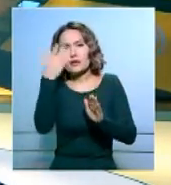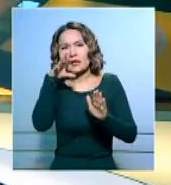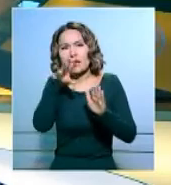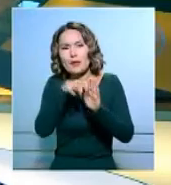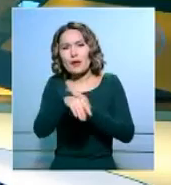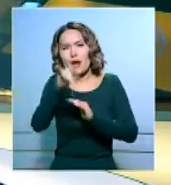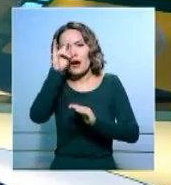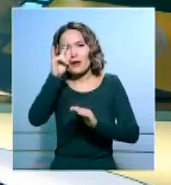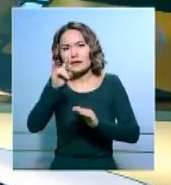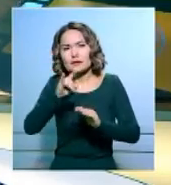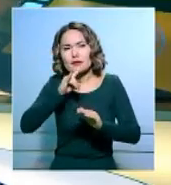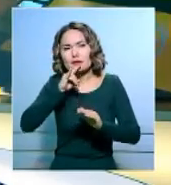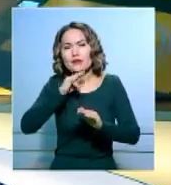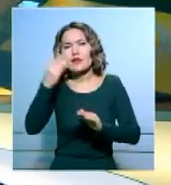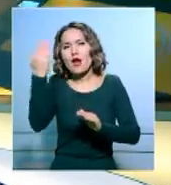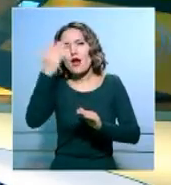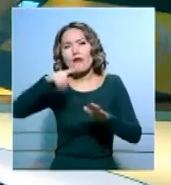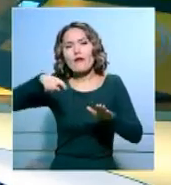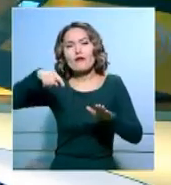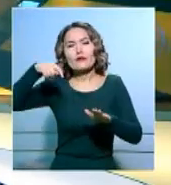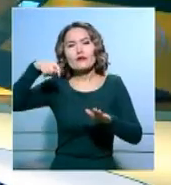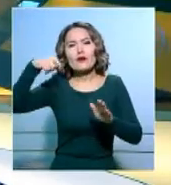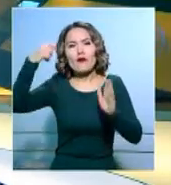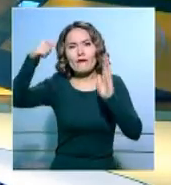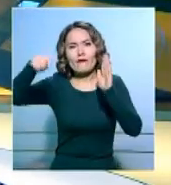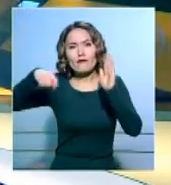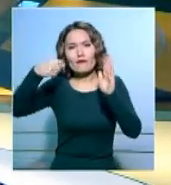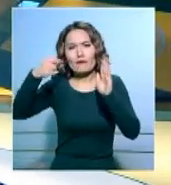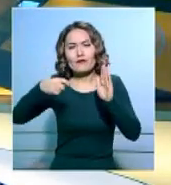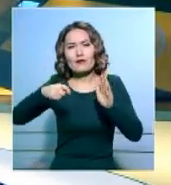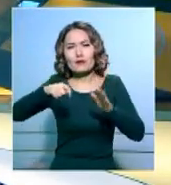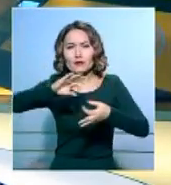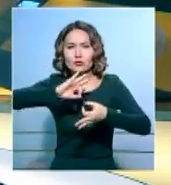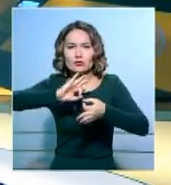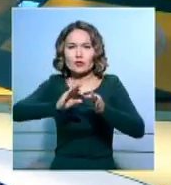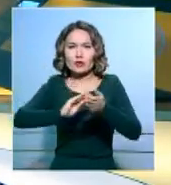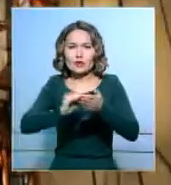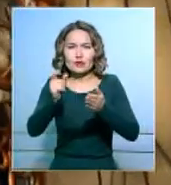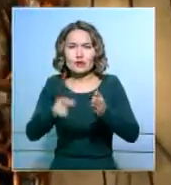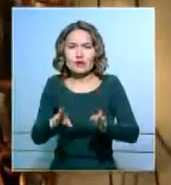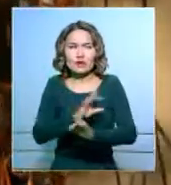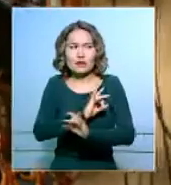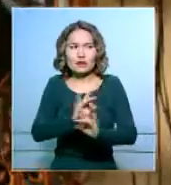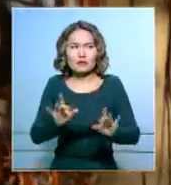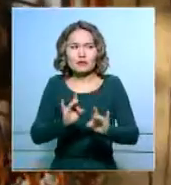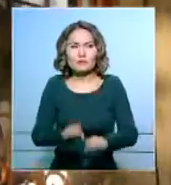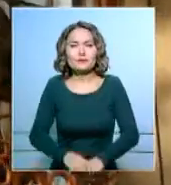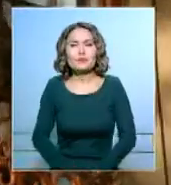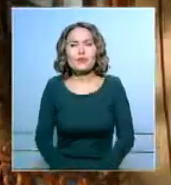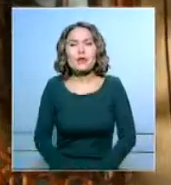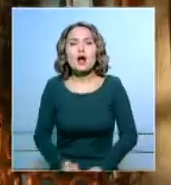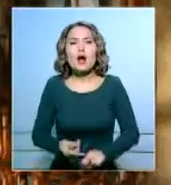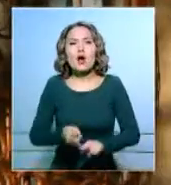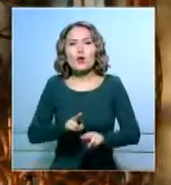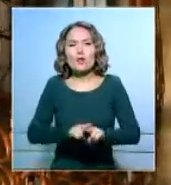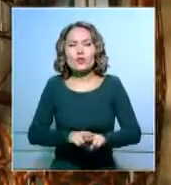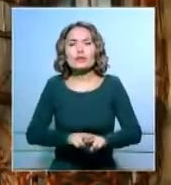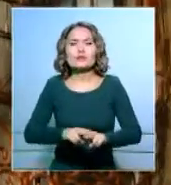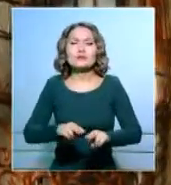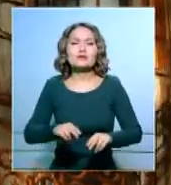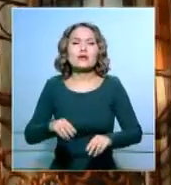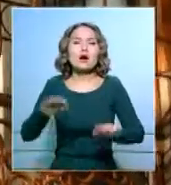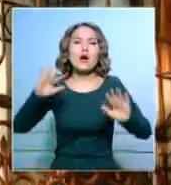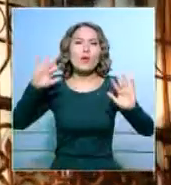16 сериялы отандық өнімнің көрерменге ұсынар қызықтары туралы тілшіміз әңгімелейді. Оқиға желісі ауылдан басталады.